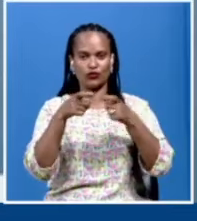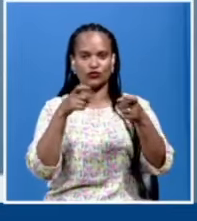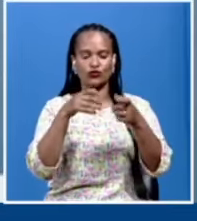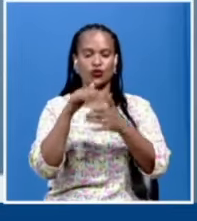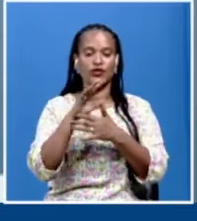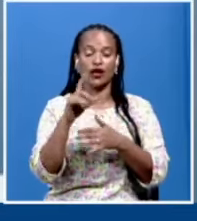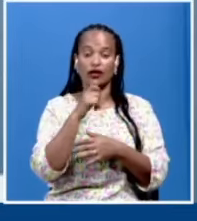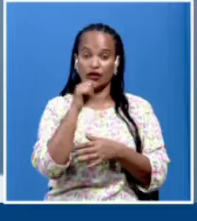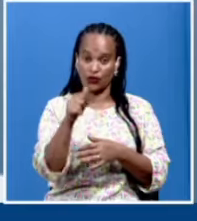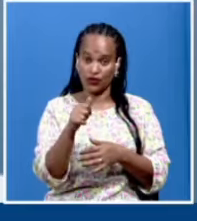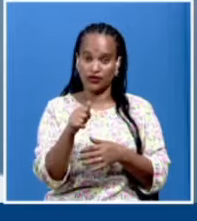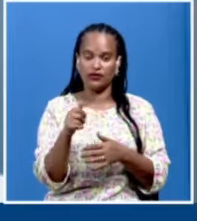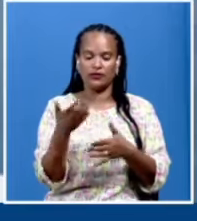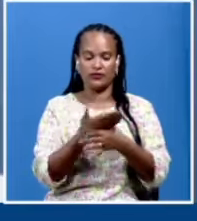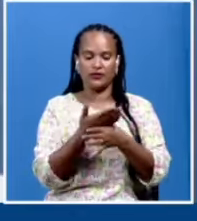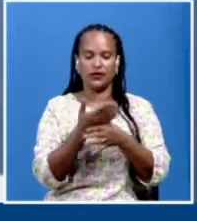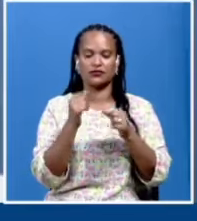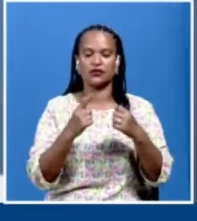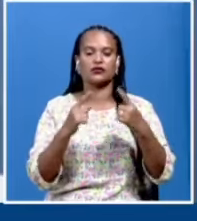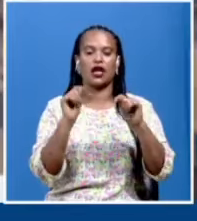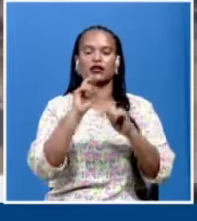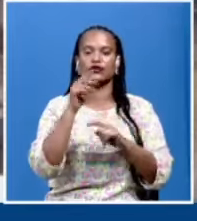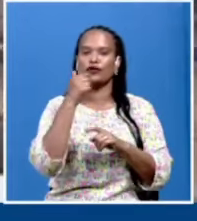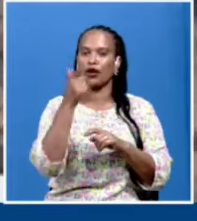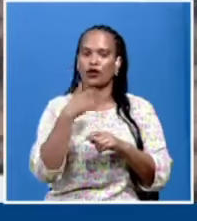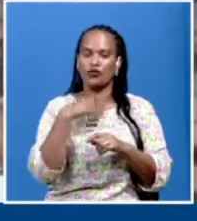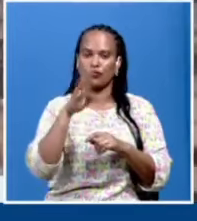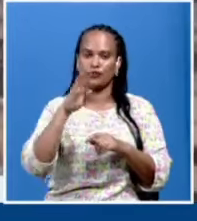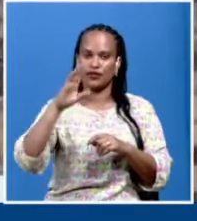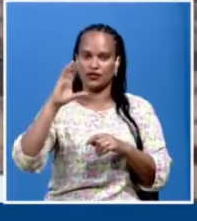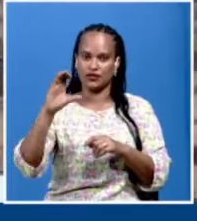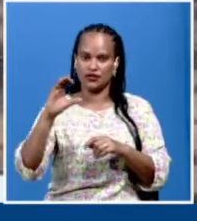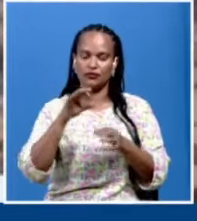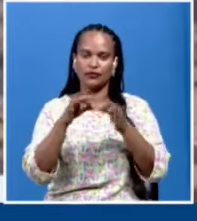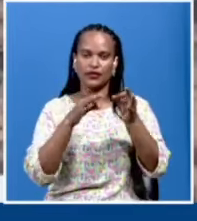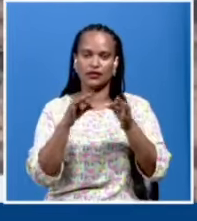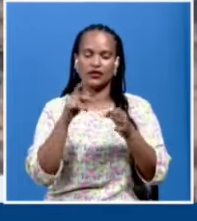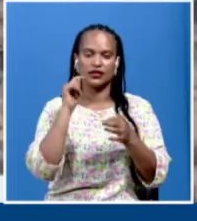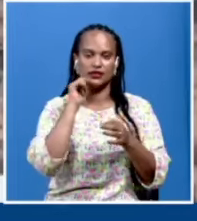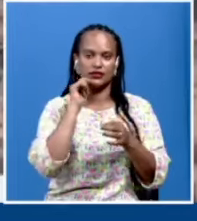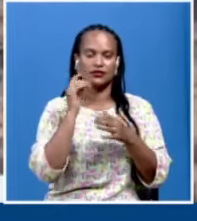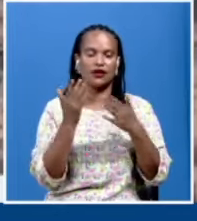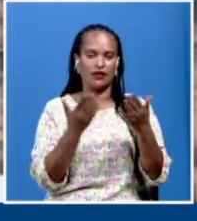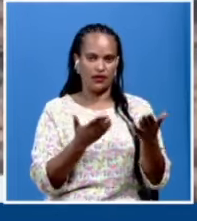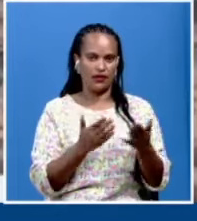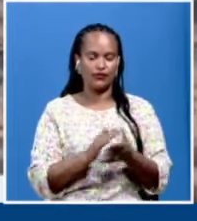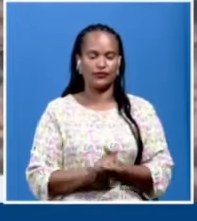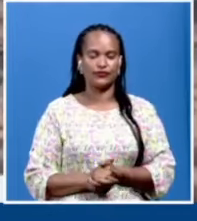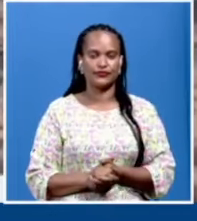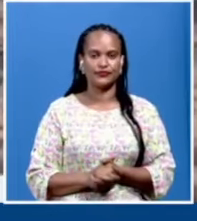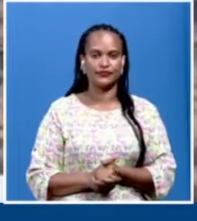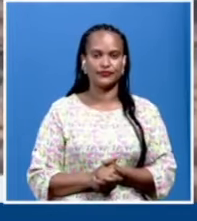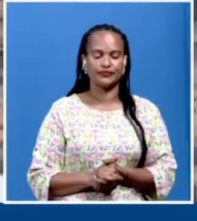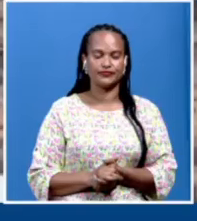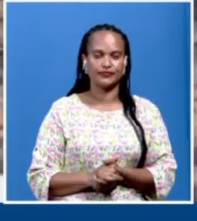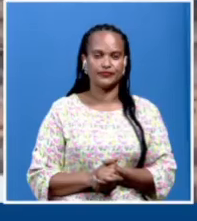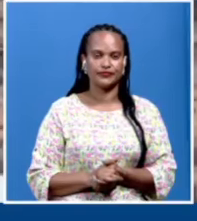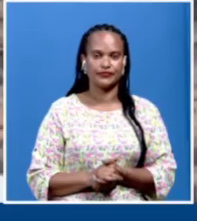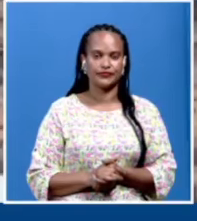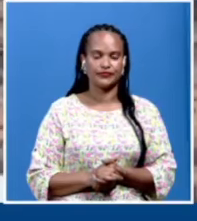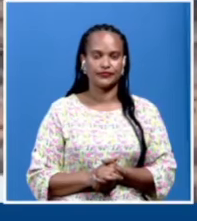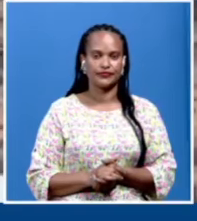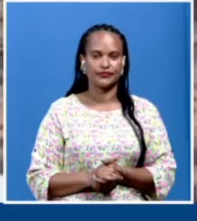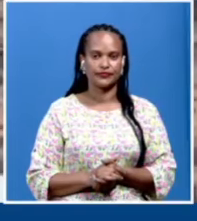وزان خيخون نمغتا زغبر صعري تباهيللو بي بي سي بمدقاس تعقست حدش يا صبصيباتو